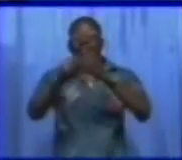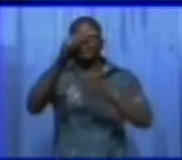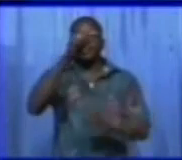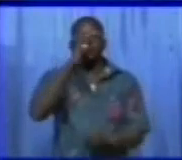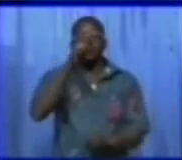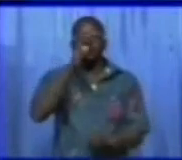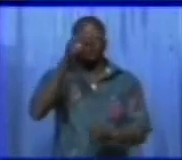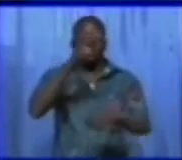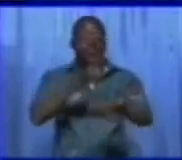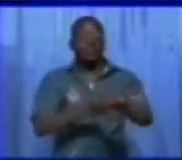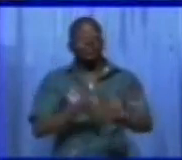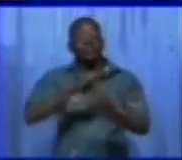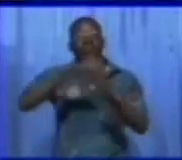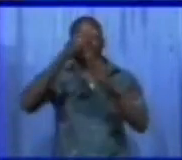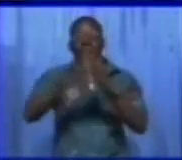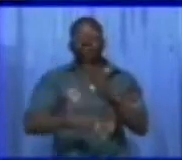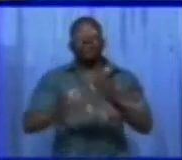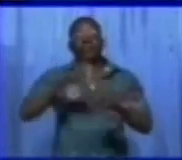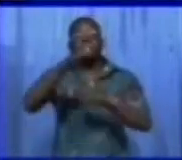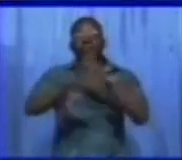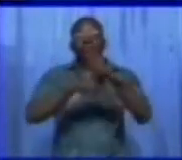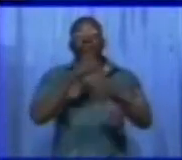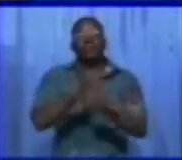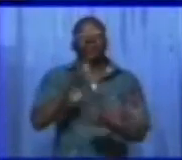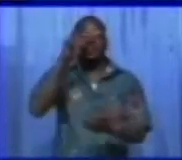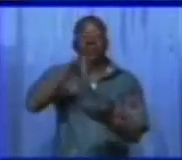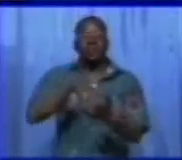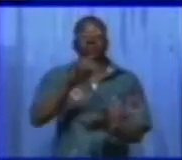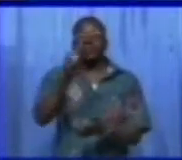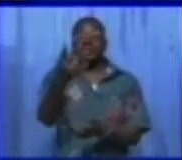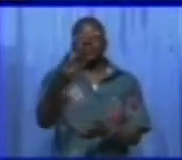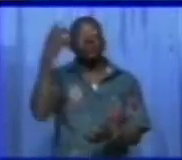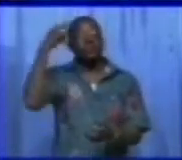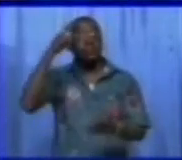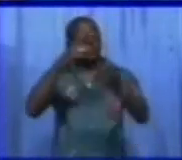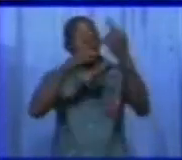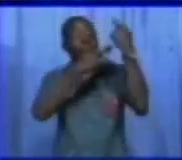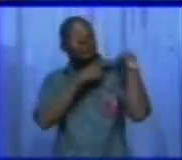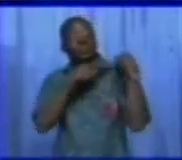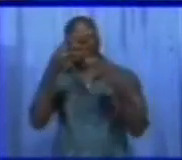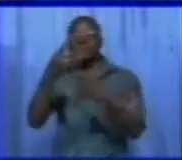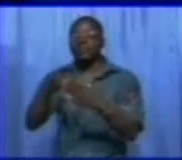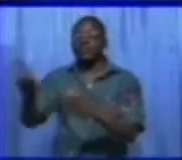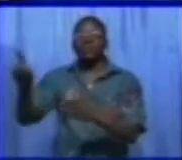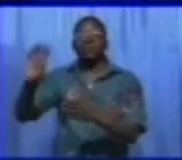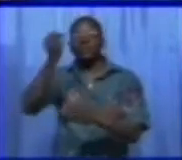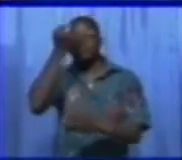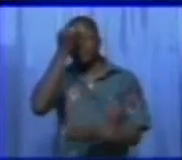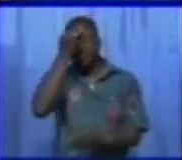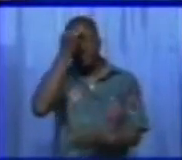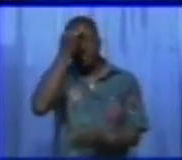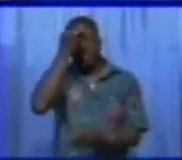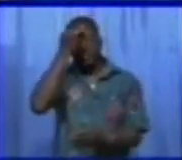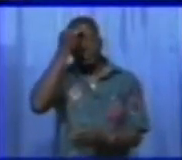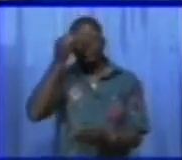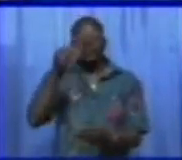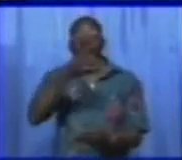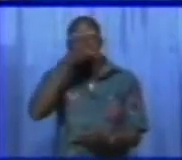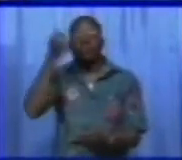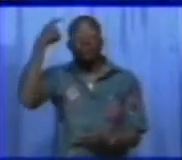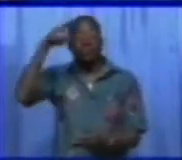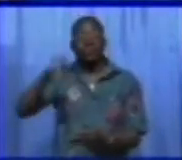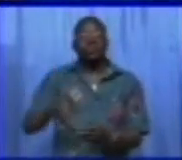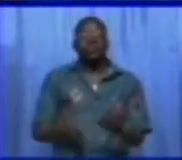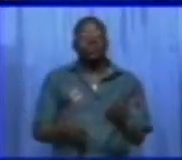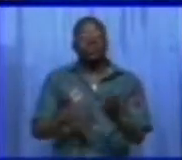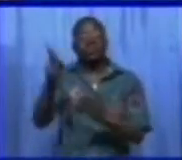alimentaire, l'heure est au bilan de l'année 2013. Il s'agit pour les responsables de ce département ministériel de mûrir la réflexion